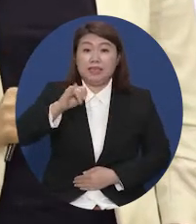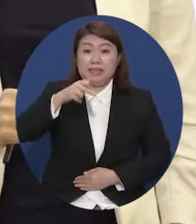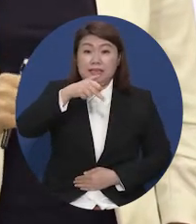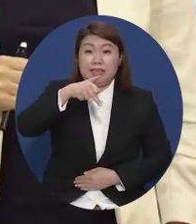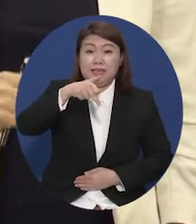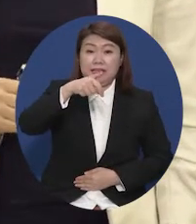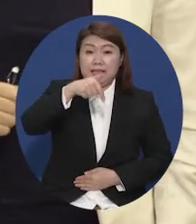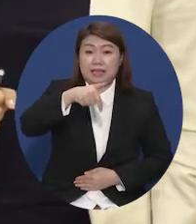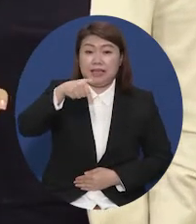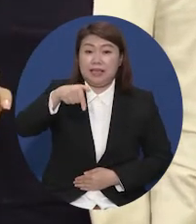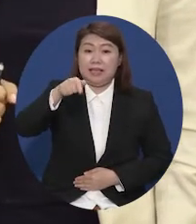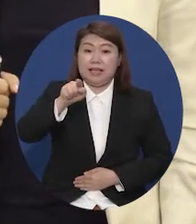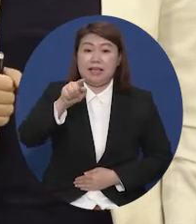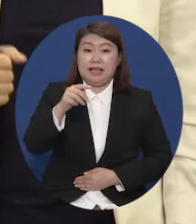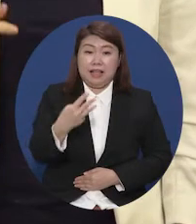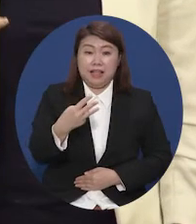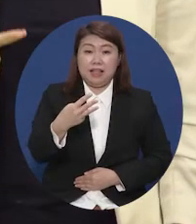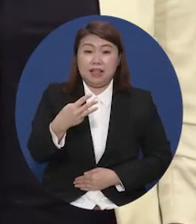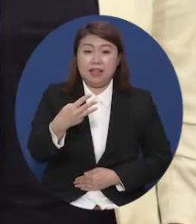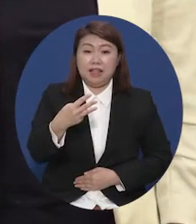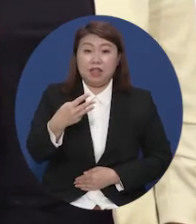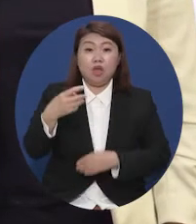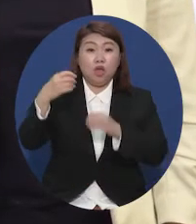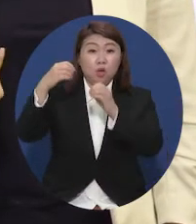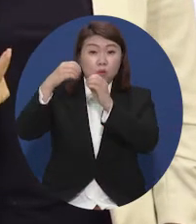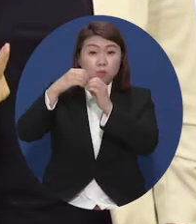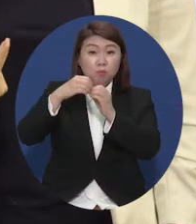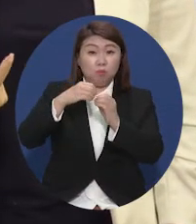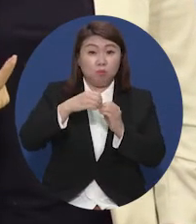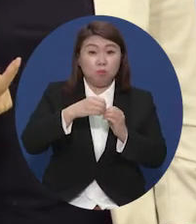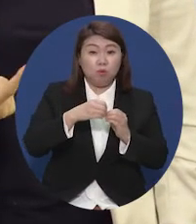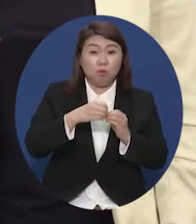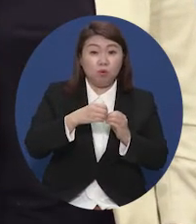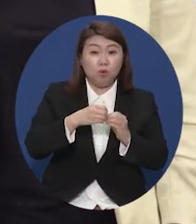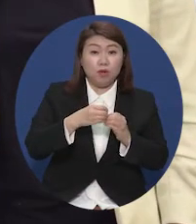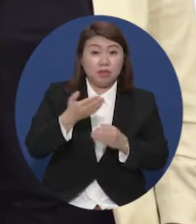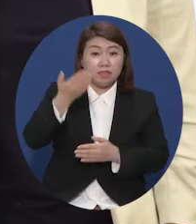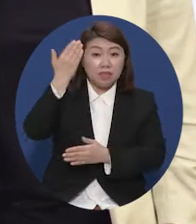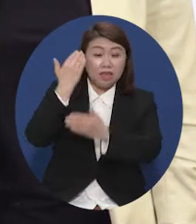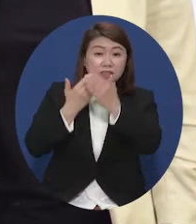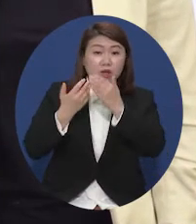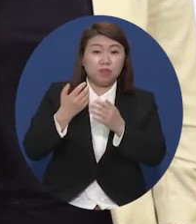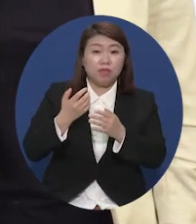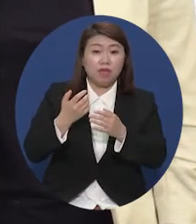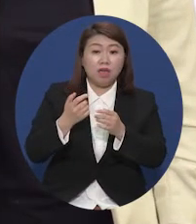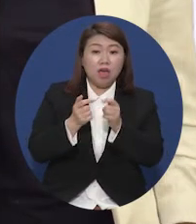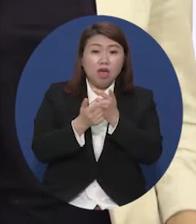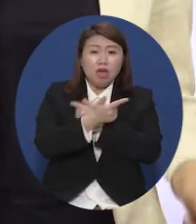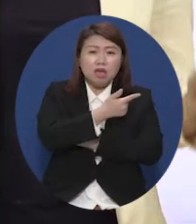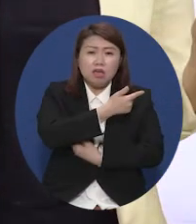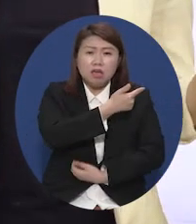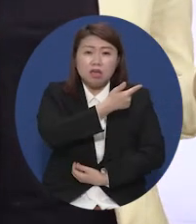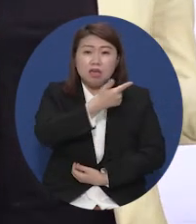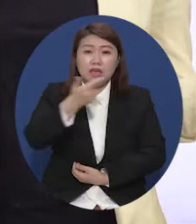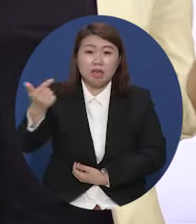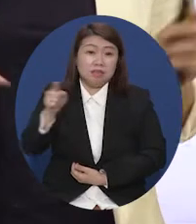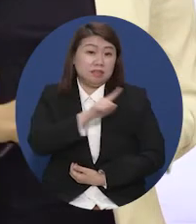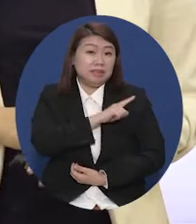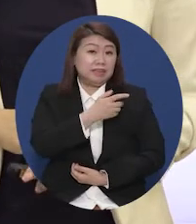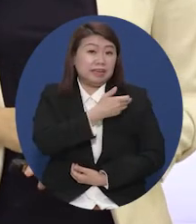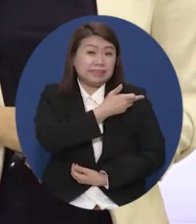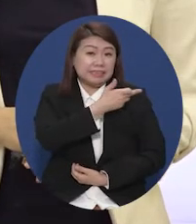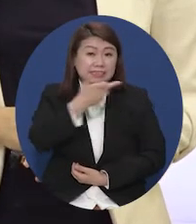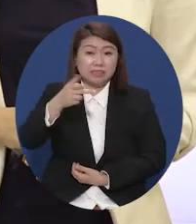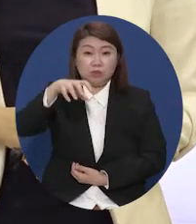띠깔입니다 띠깔은요 흔히 고전기 마야라고 불리는 마야 문명의 황금기에 건설된 도시입니다 최대